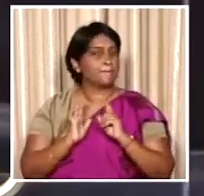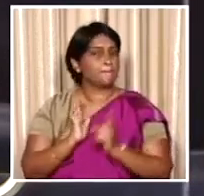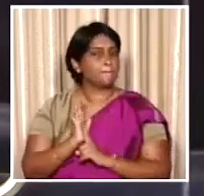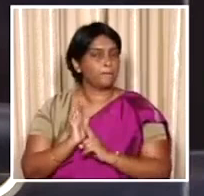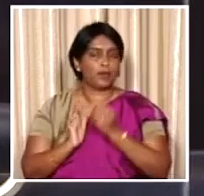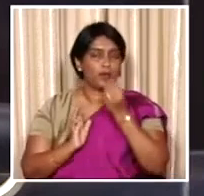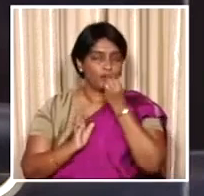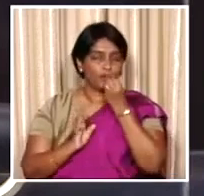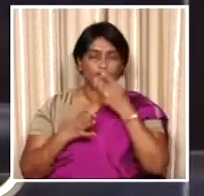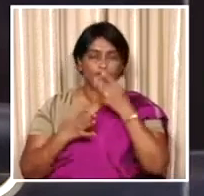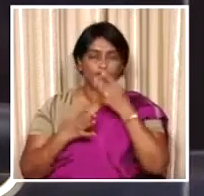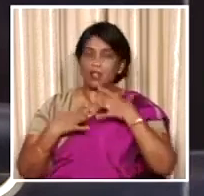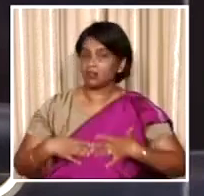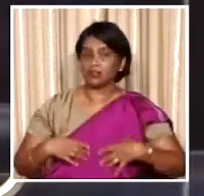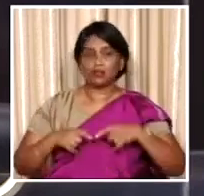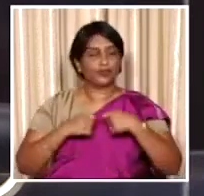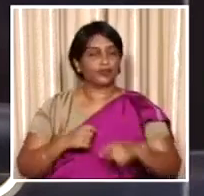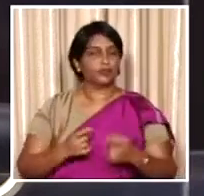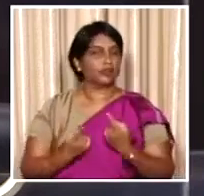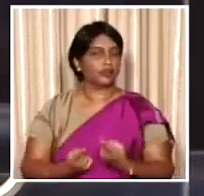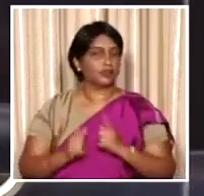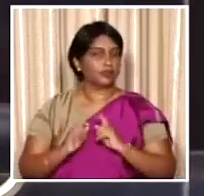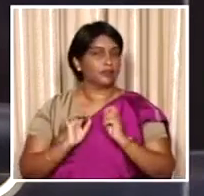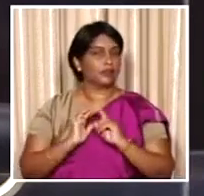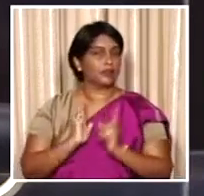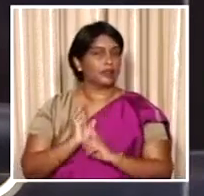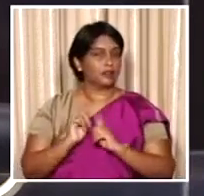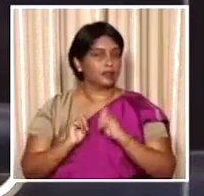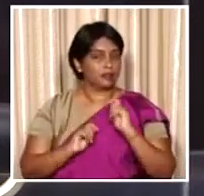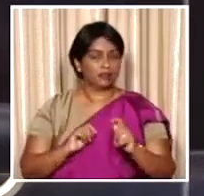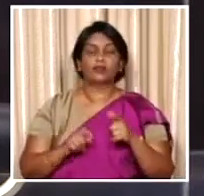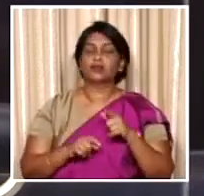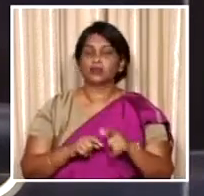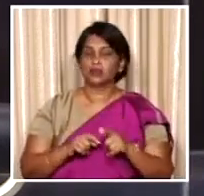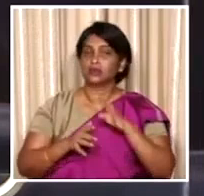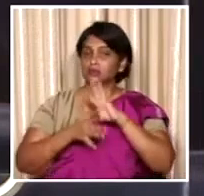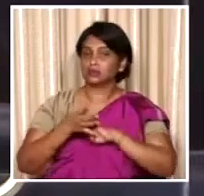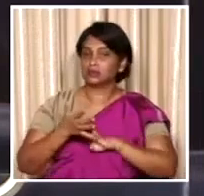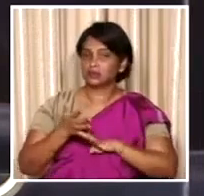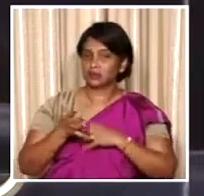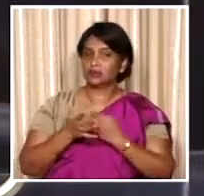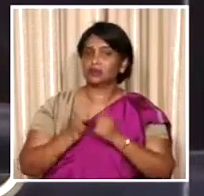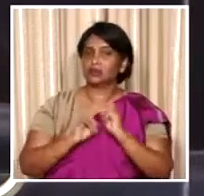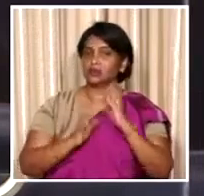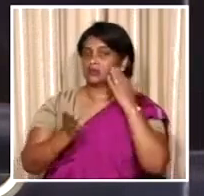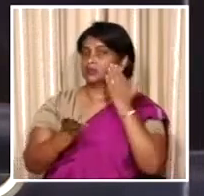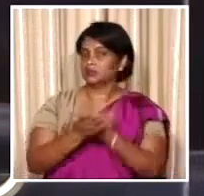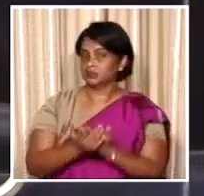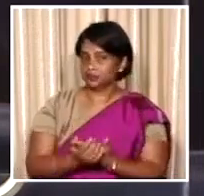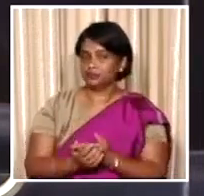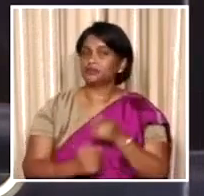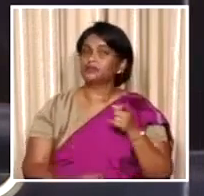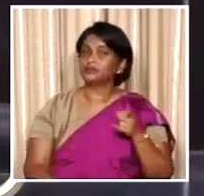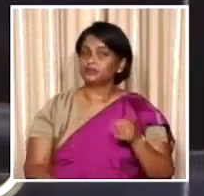ආහාර පාන හා නිලැඳුම් වැය ශීර්ෂයේ හිඟ බිල්පත් ගෙවීම සඳහා පරිපූර්ණක එස්තමේන්තුව අපි සභාගත කරනවා